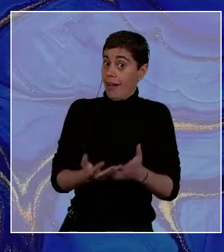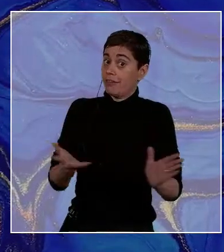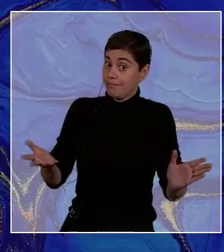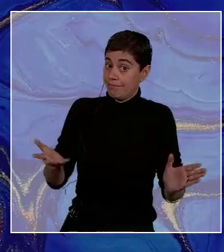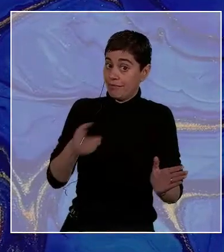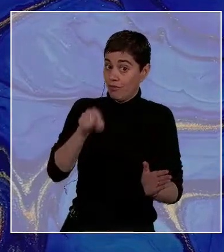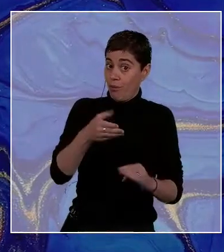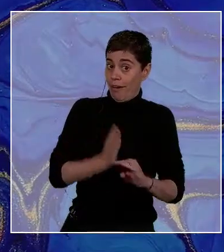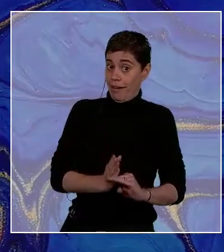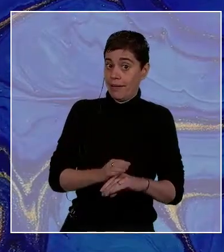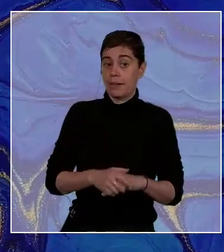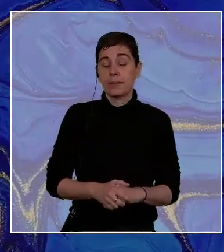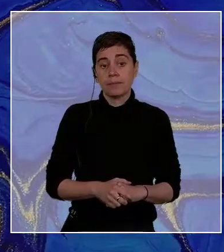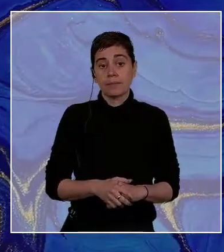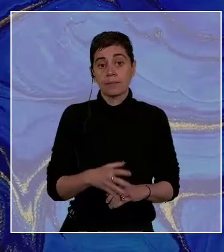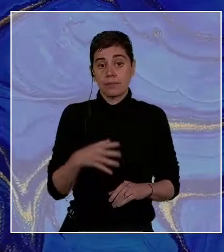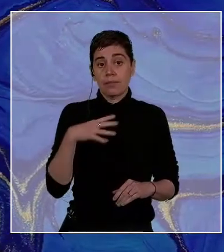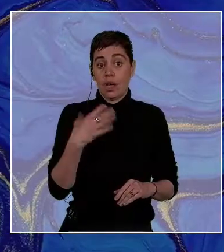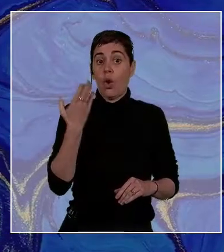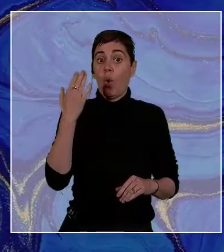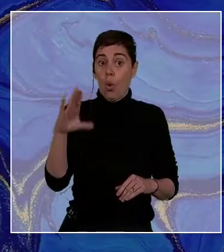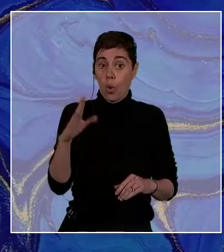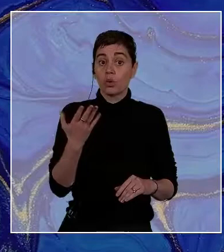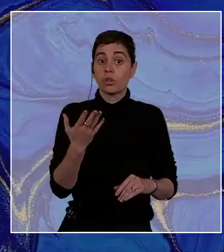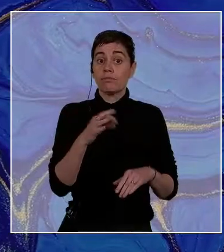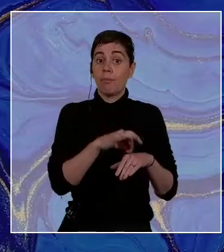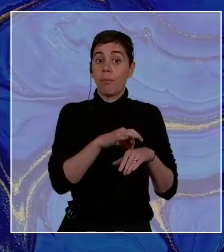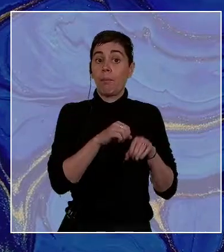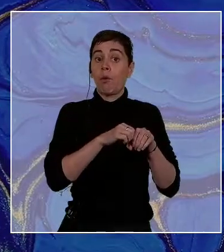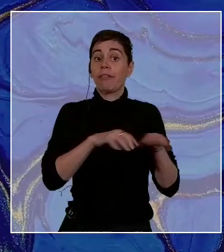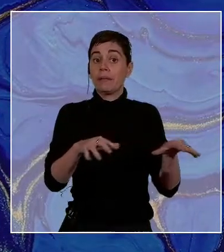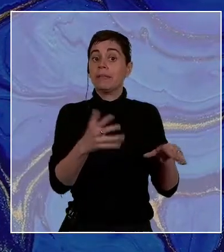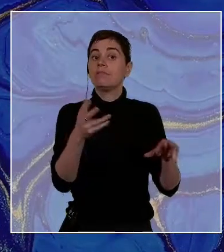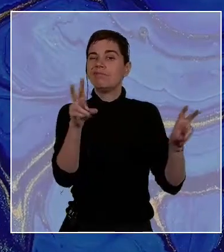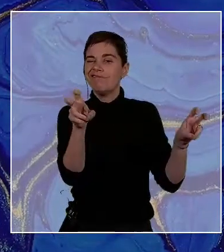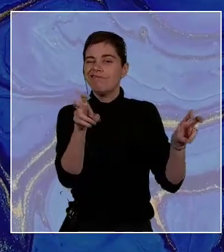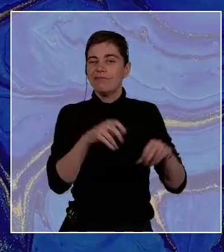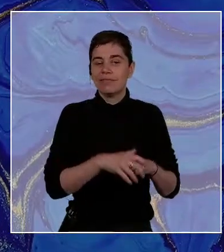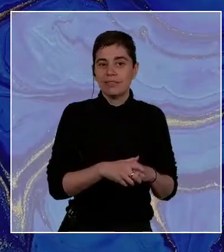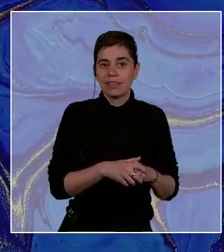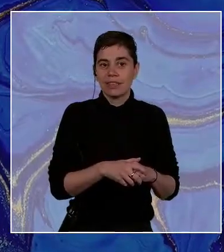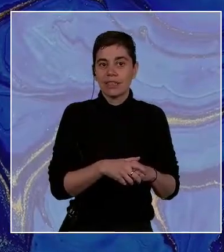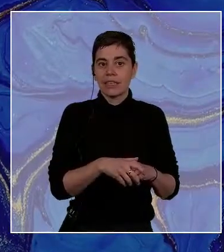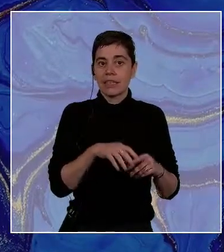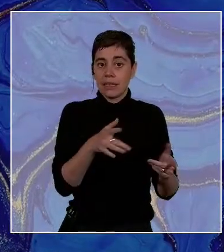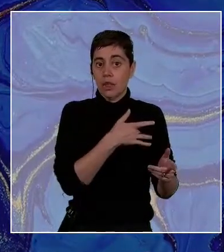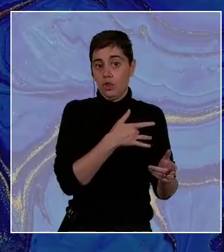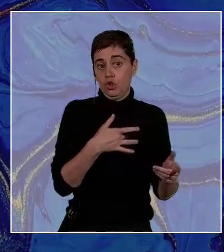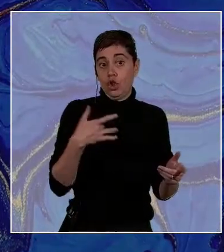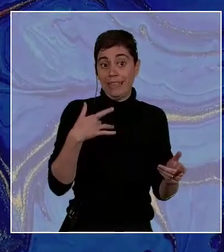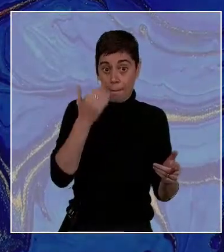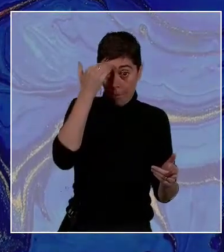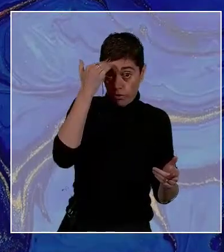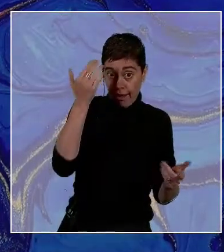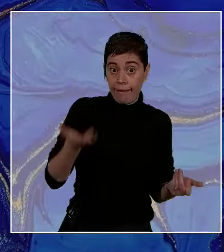une autre pandémie qui risque d'intervenir. C'était une crise cette fois une crise sanitaire, mais de santé